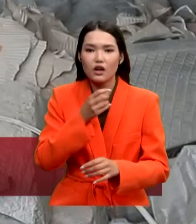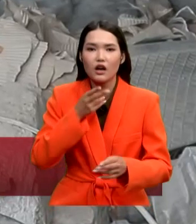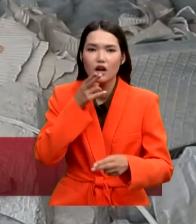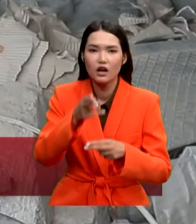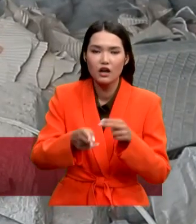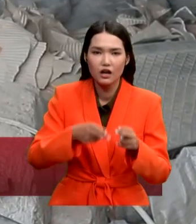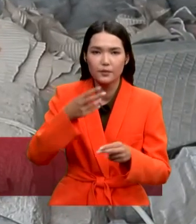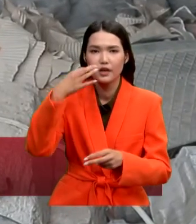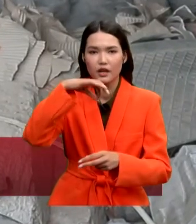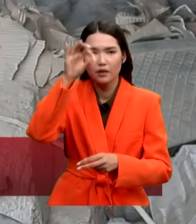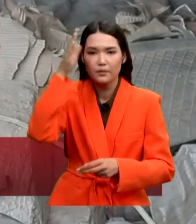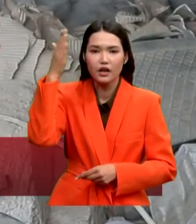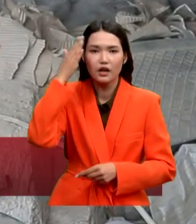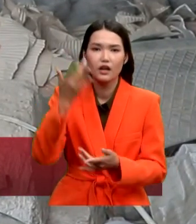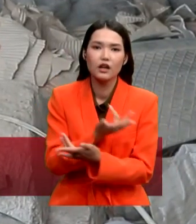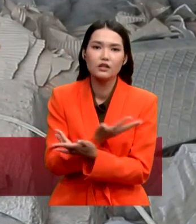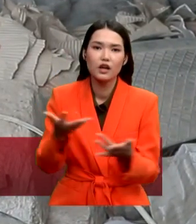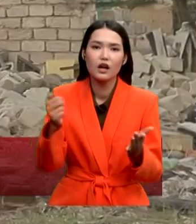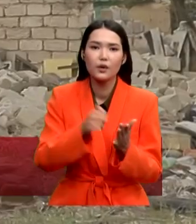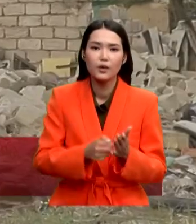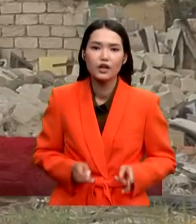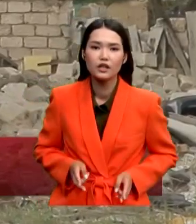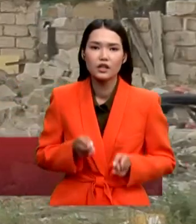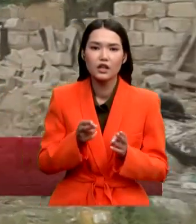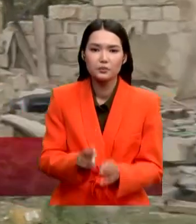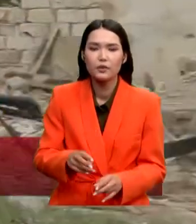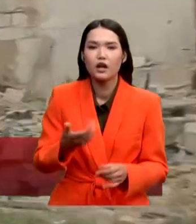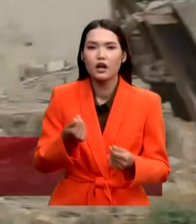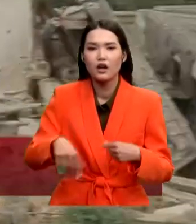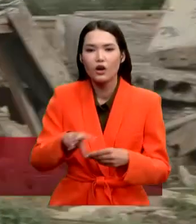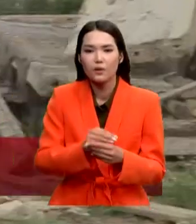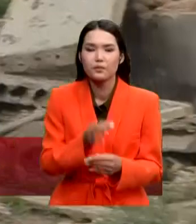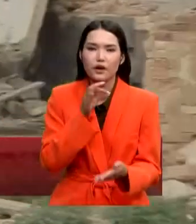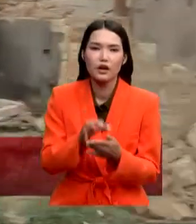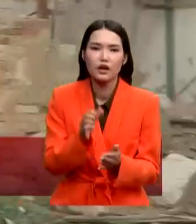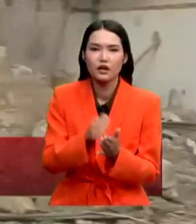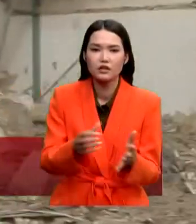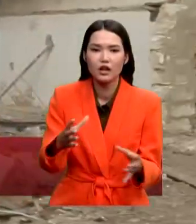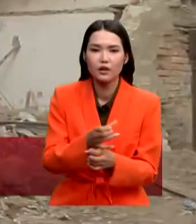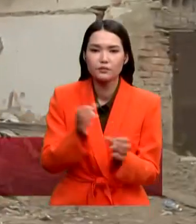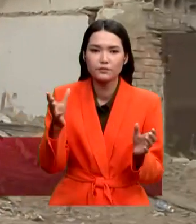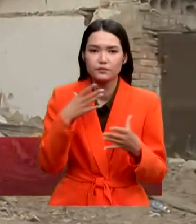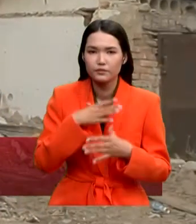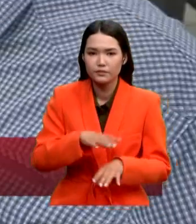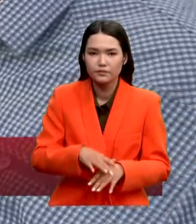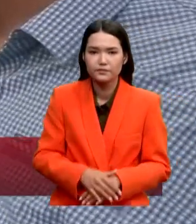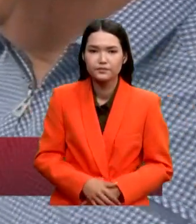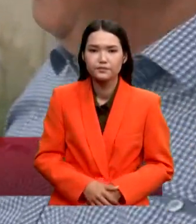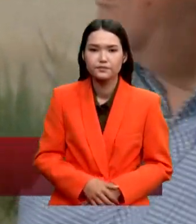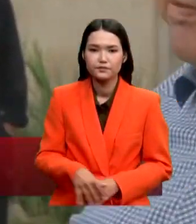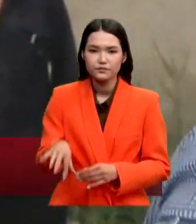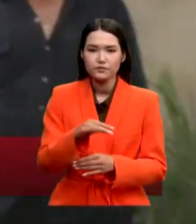полицию и местный акимат. По неизвестным причинам преступников никто к ответственности пока не привлек. Неделю назад трактор